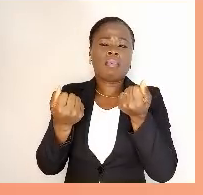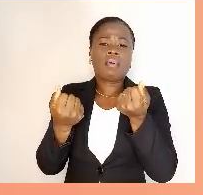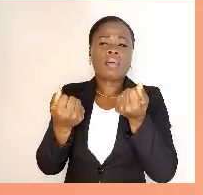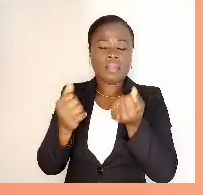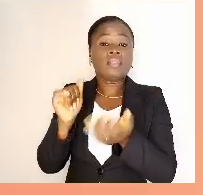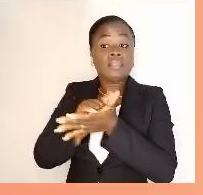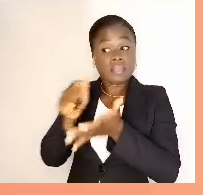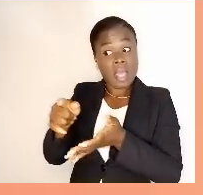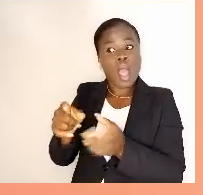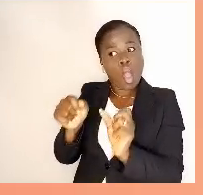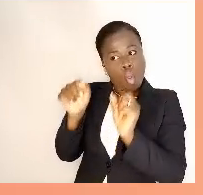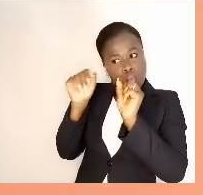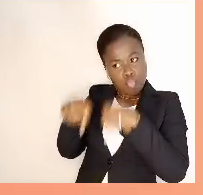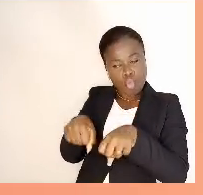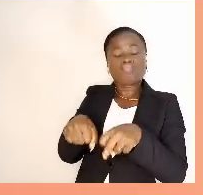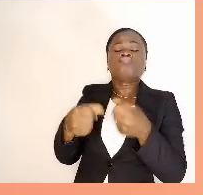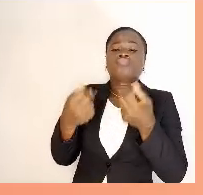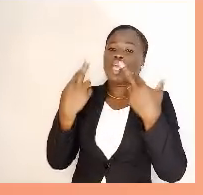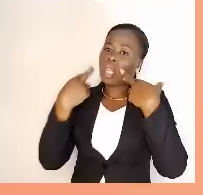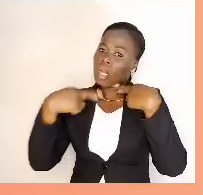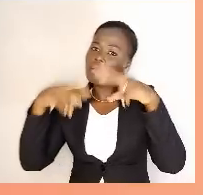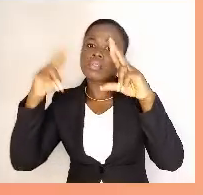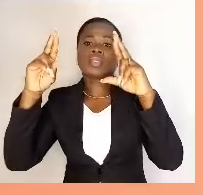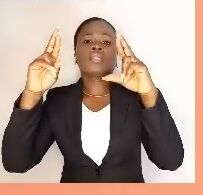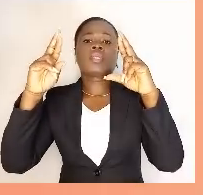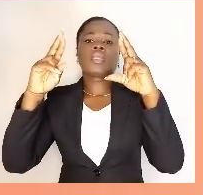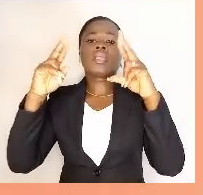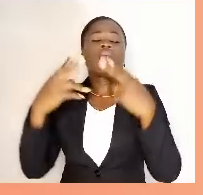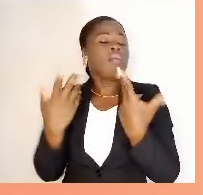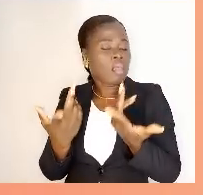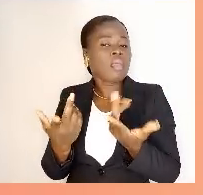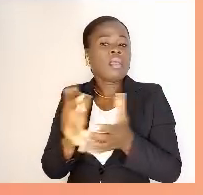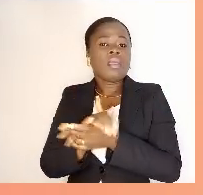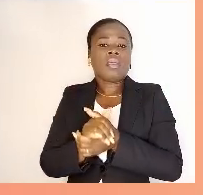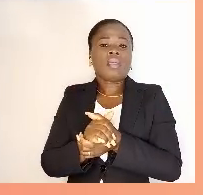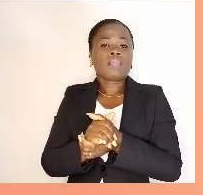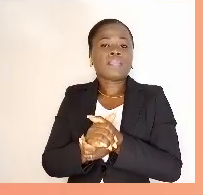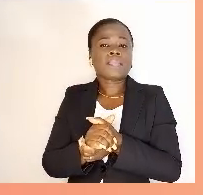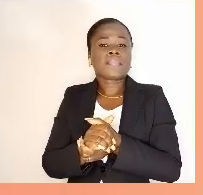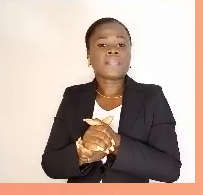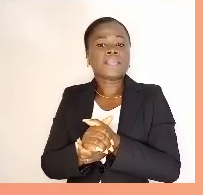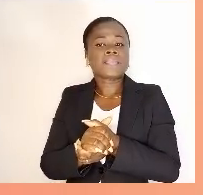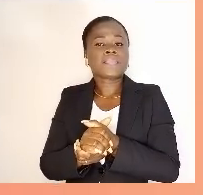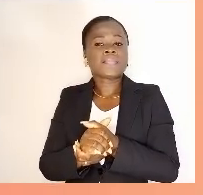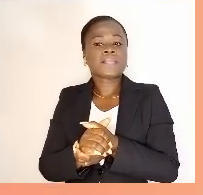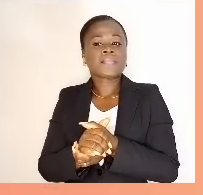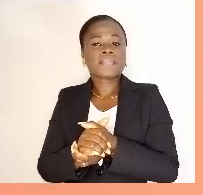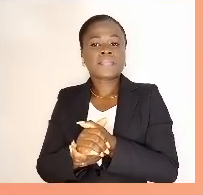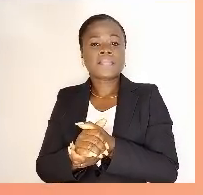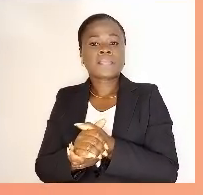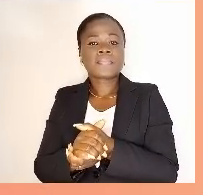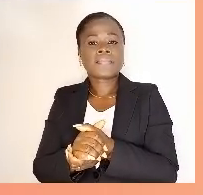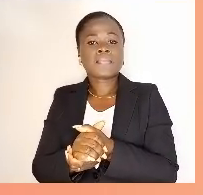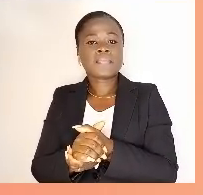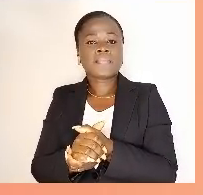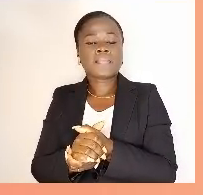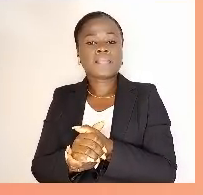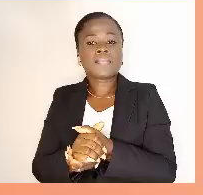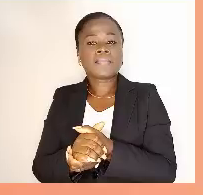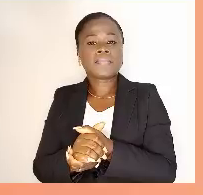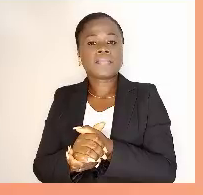cette solidarité que nous parviendrons en tant que société à répondre et de nos cultures.